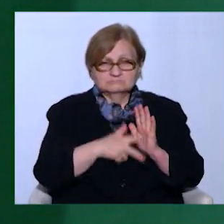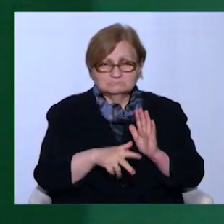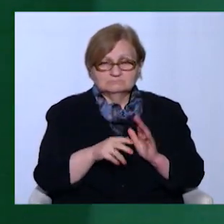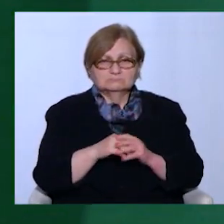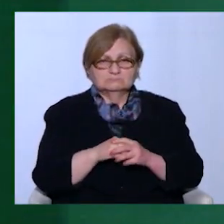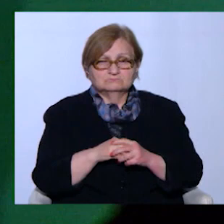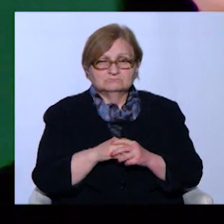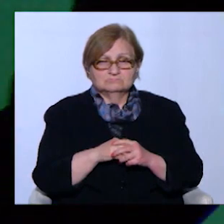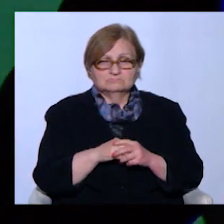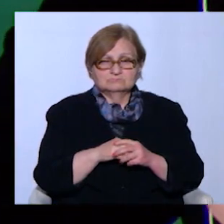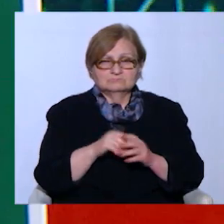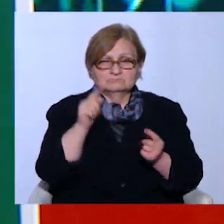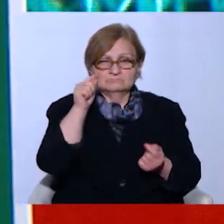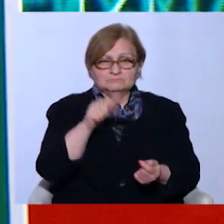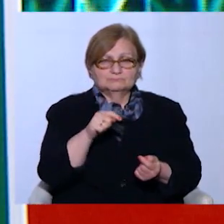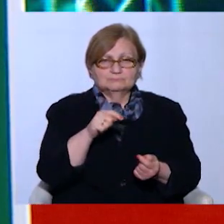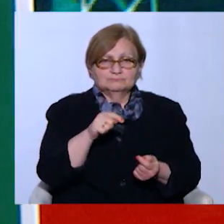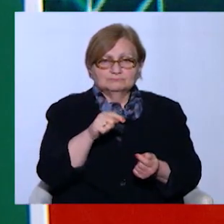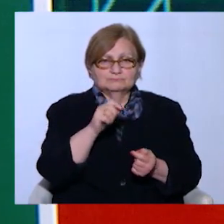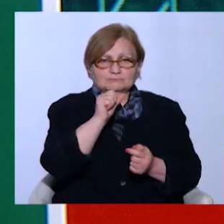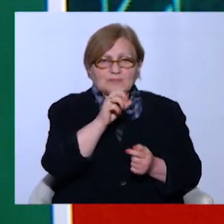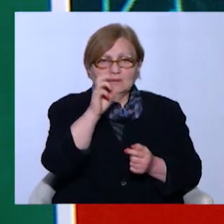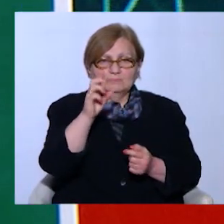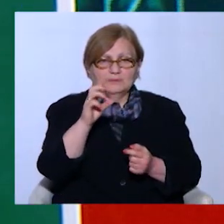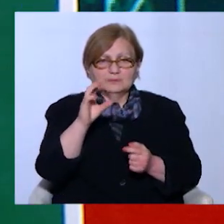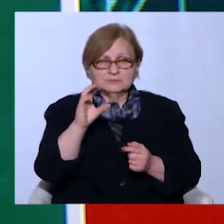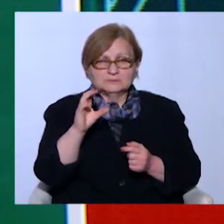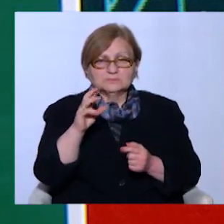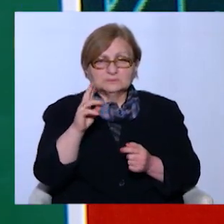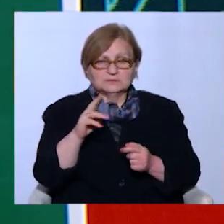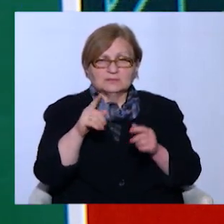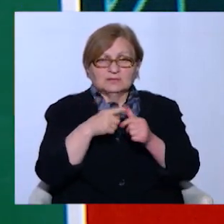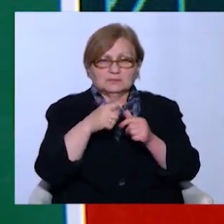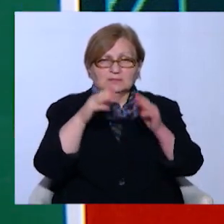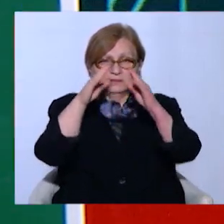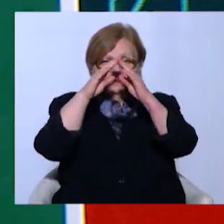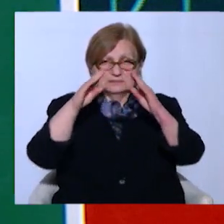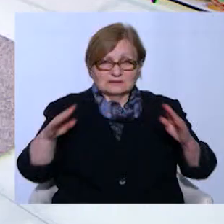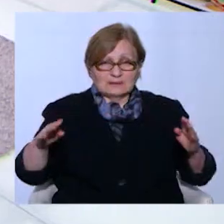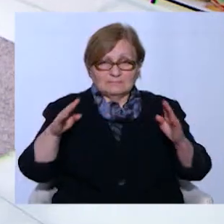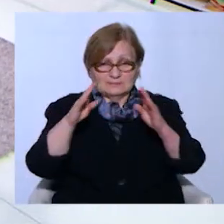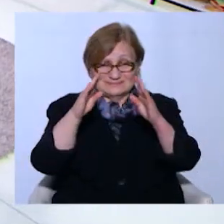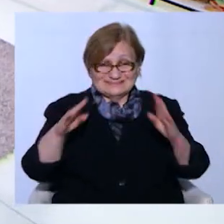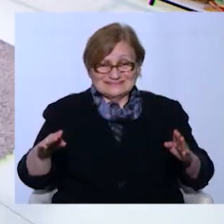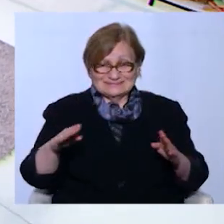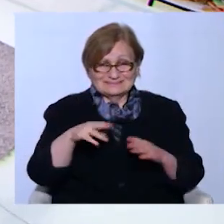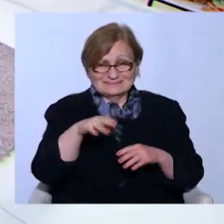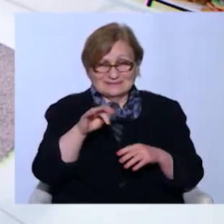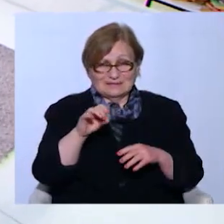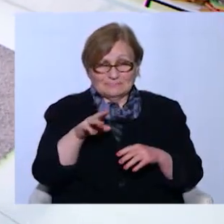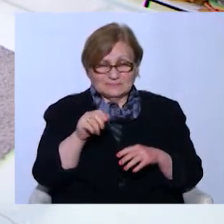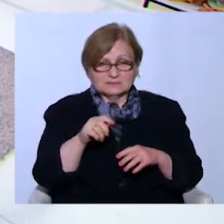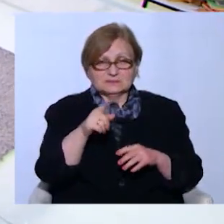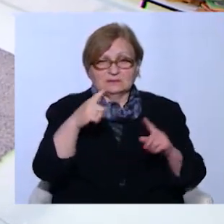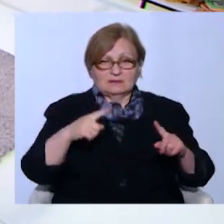ანუ შესაბამისად, რადგან ABCD არის ტრაპეცია და გადაკვეთილი არის AB, BC